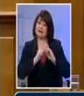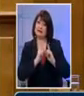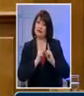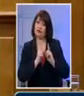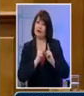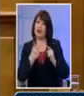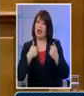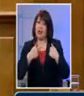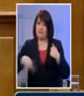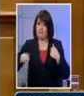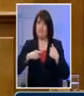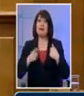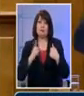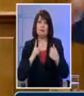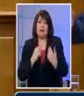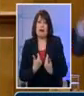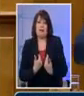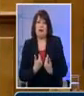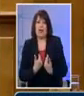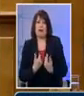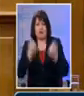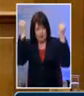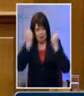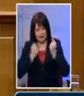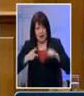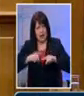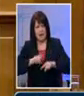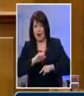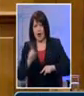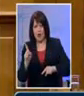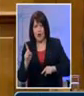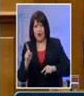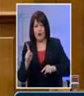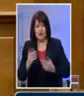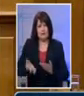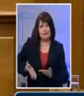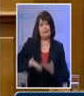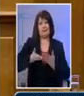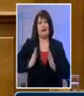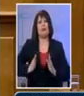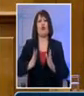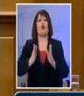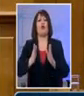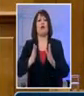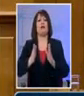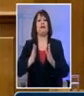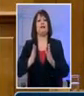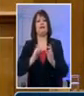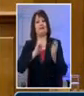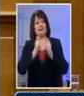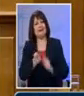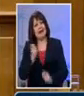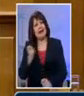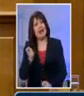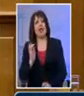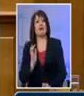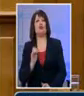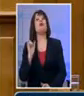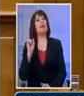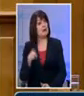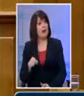εμείς προσδοκούμε, όχι επιζήμια για τη χώρα, αλλά να δίνει όθηση προοπτική στη χώρα, να εμπεριέχει την αναδιάρθρωση του χρέους, τότε